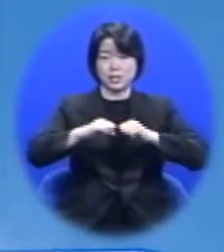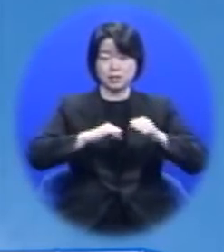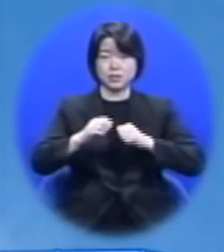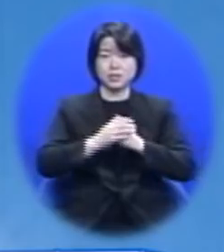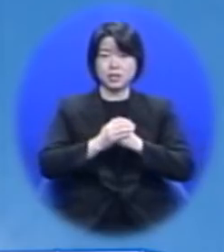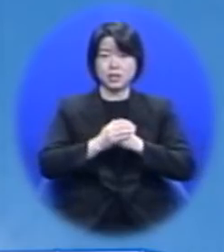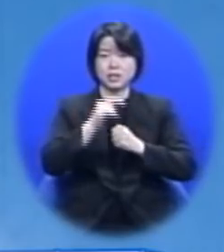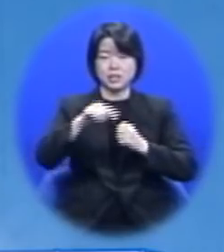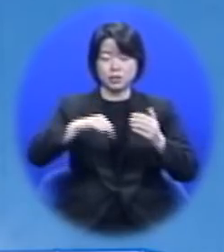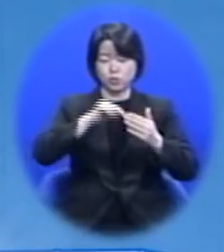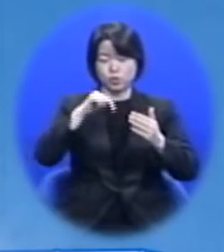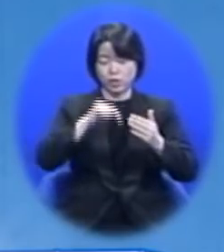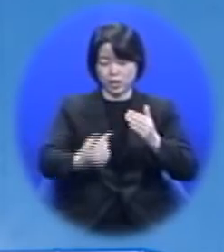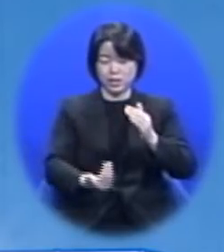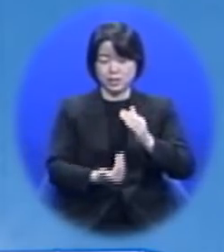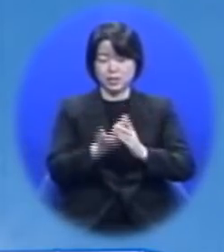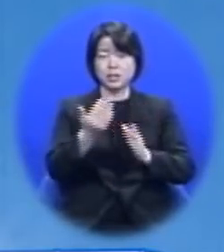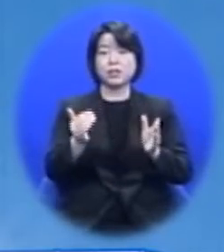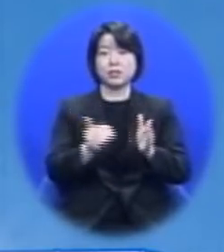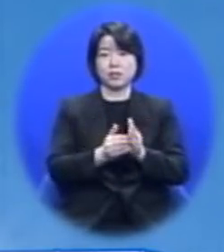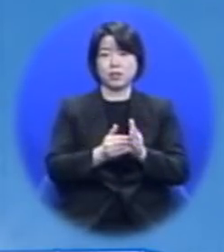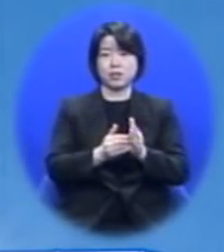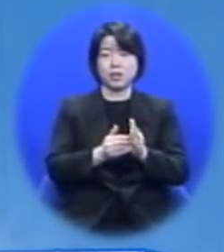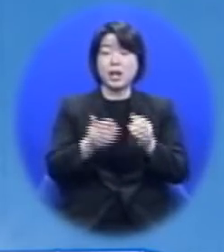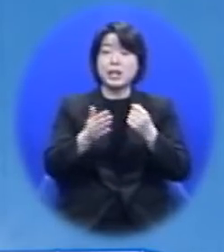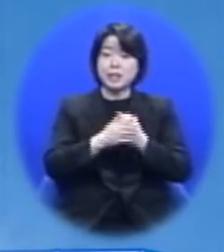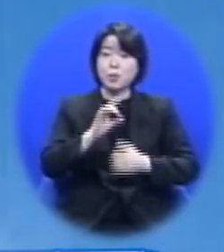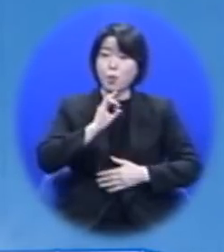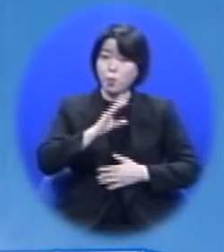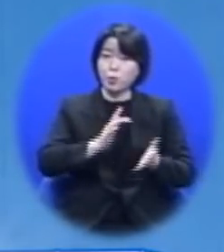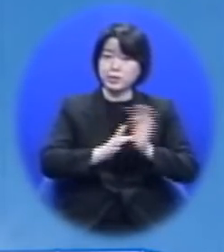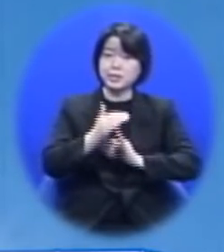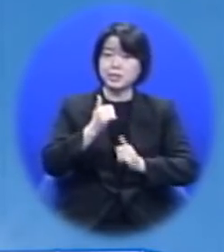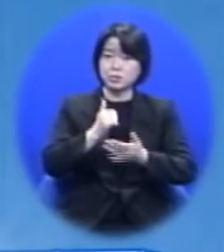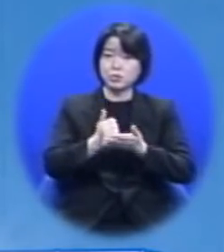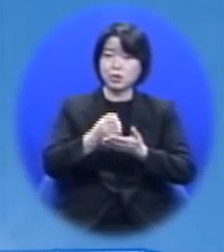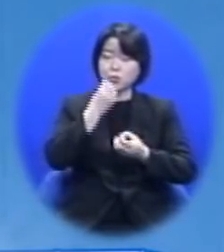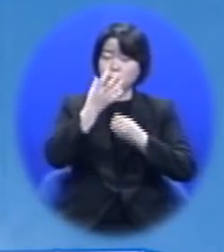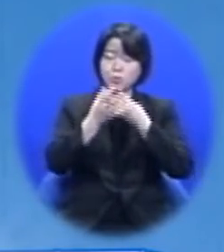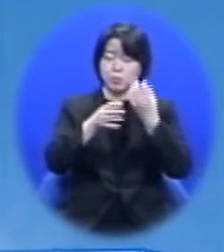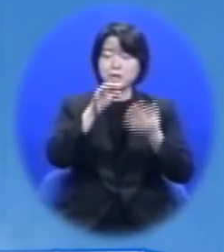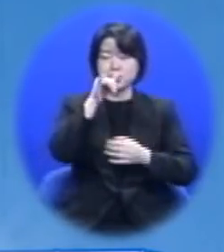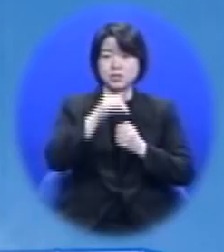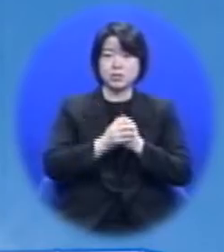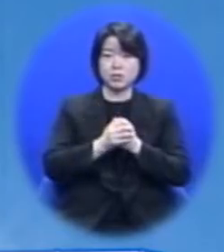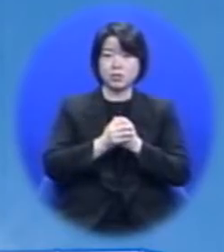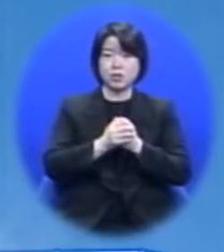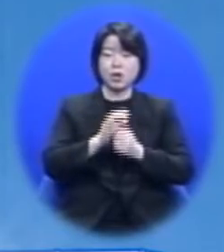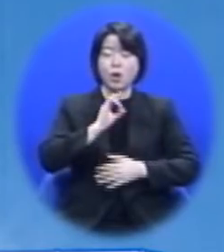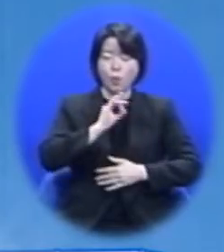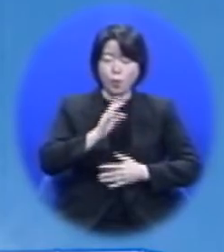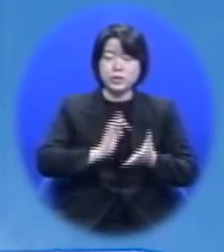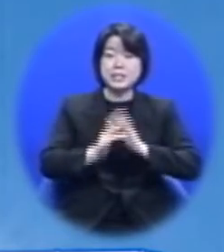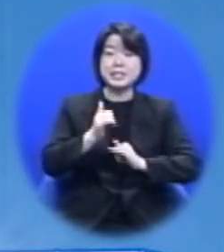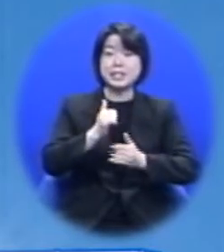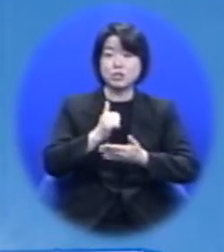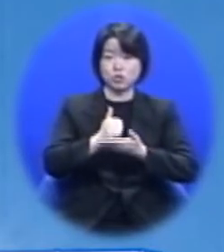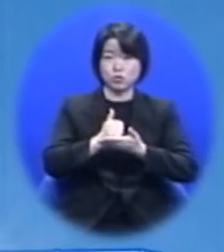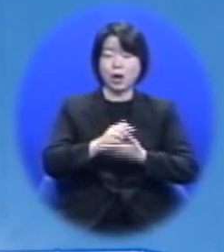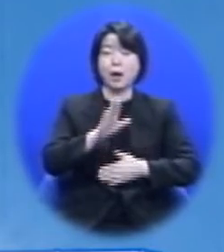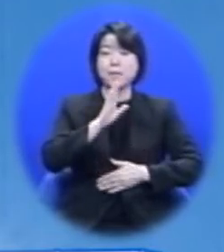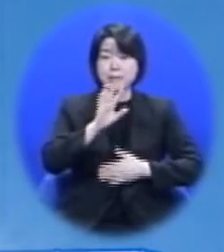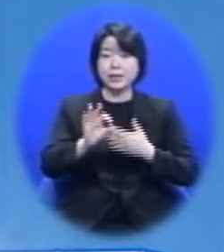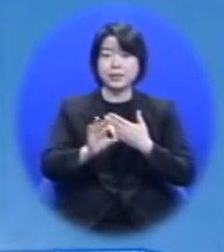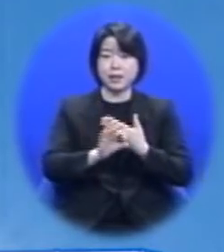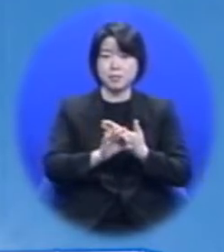안에 일어났어요. 그래서 우리는 오직 예수라고 고백하는 겁니다. 오직 예수가 맞다면